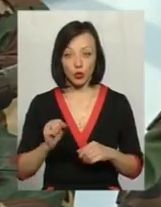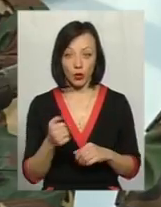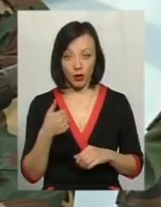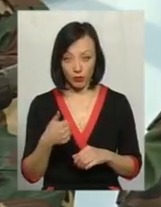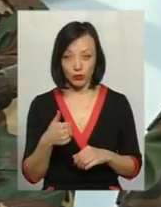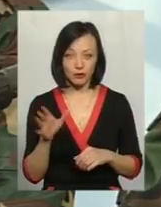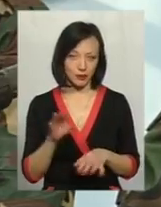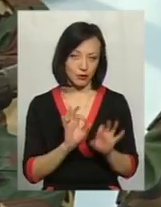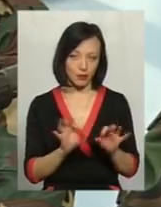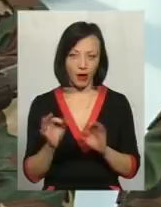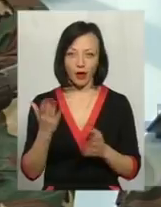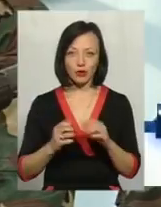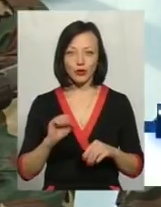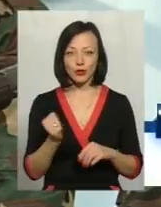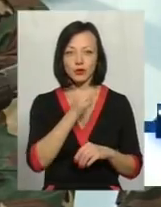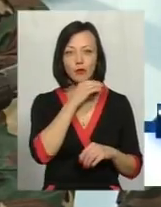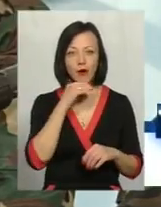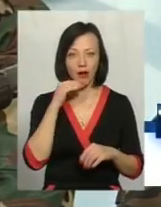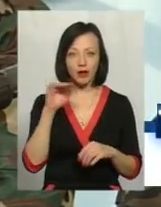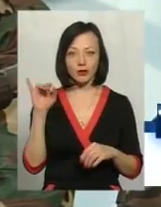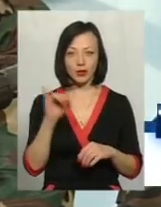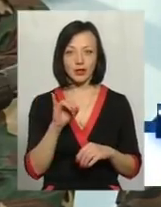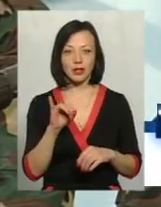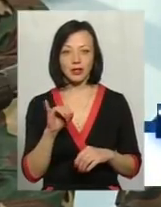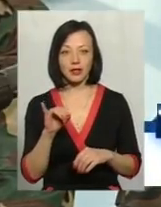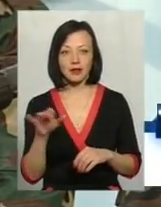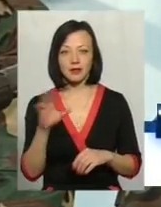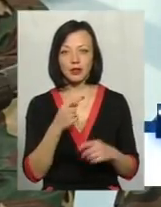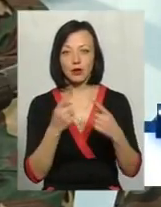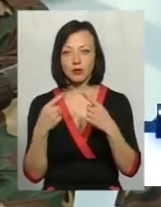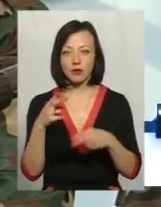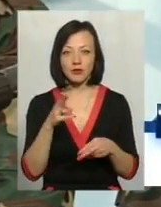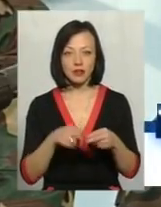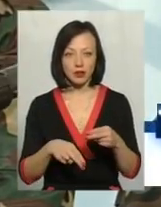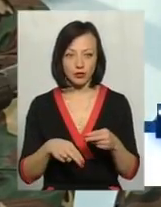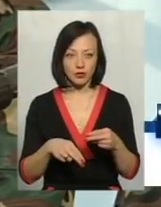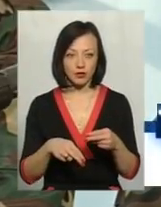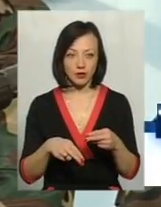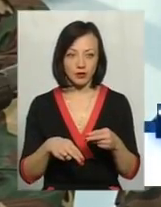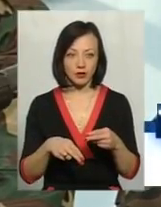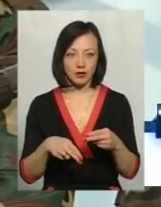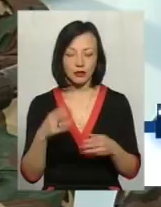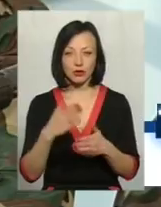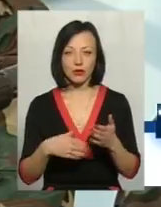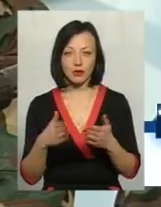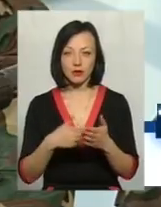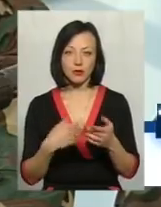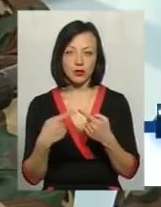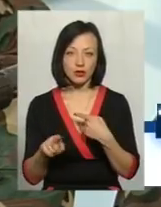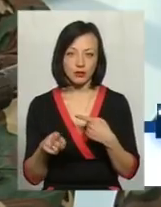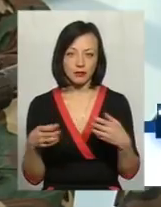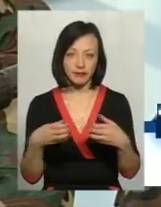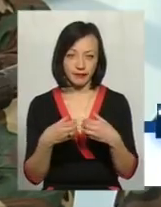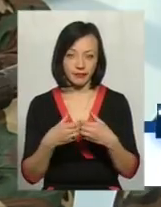хороший, то все хорошо було. А якщо їх багато і ці всі розмови закінчувалися зовсім другим, 100